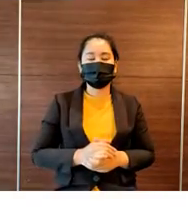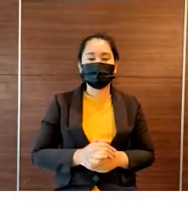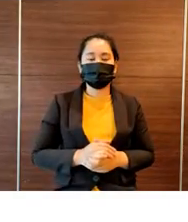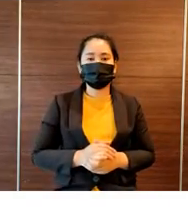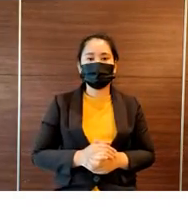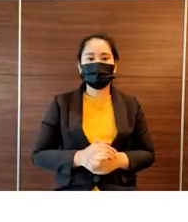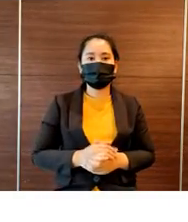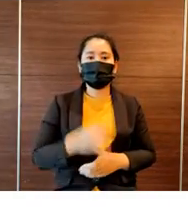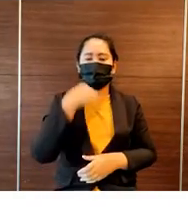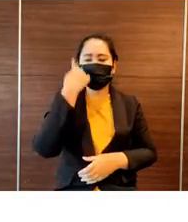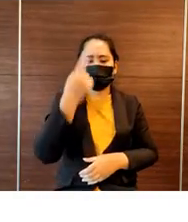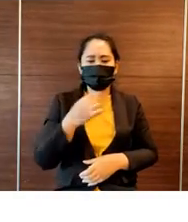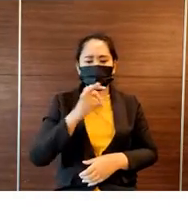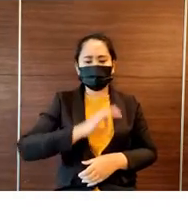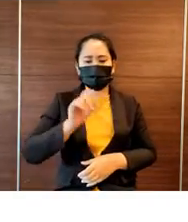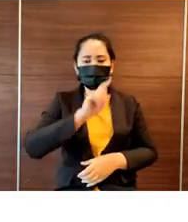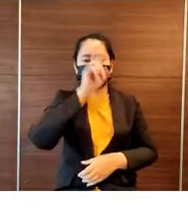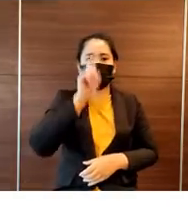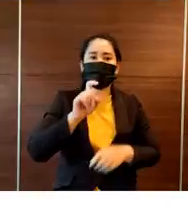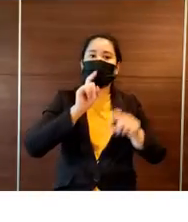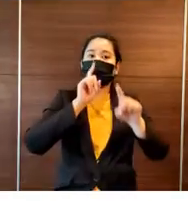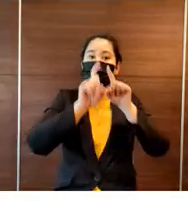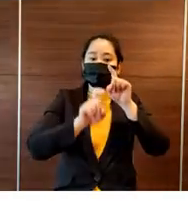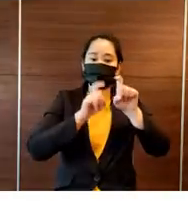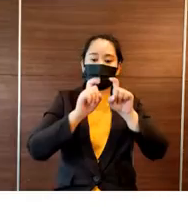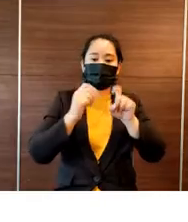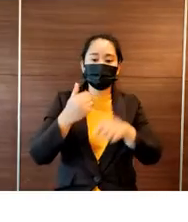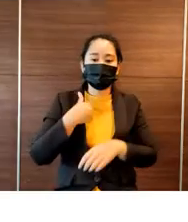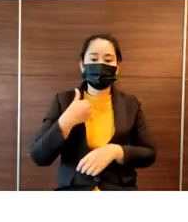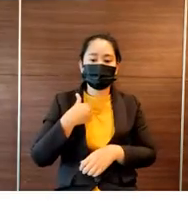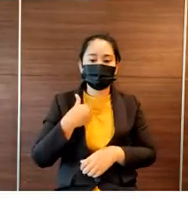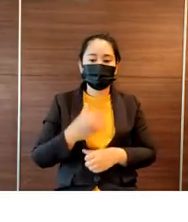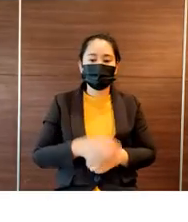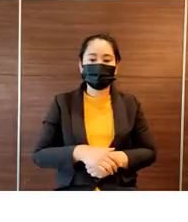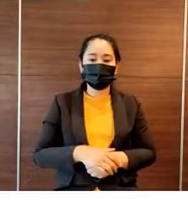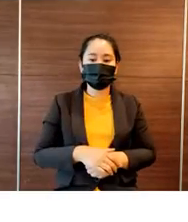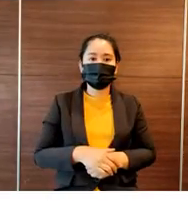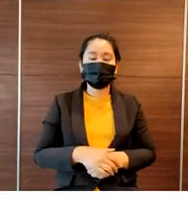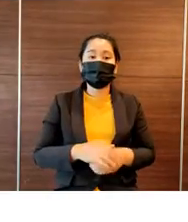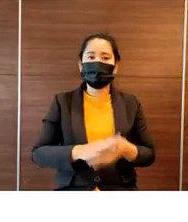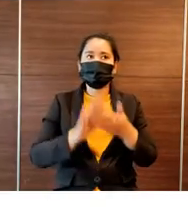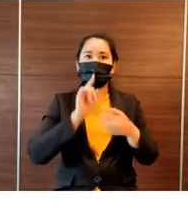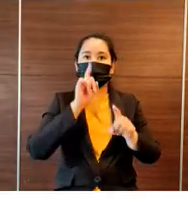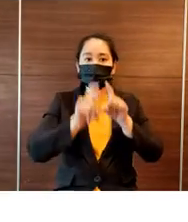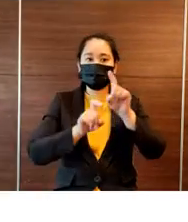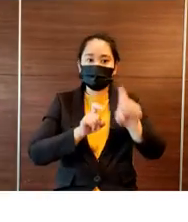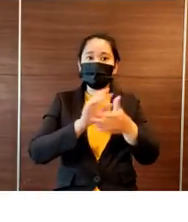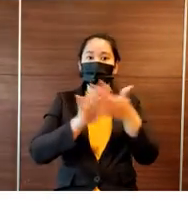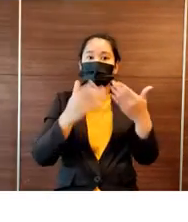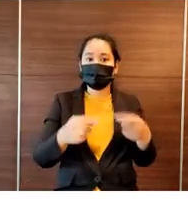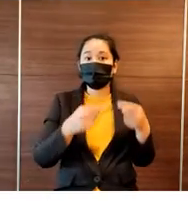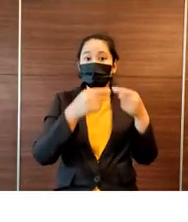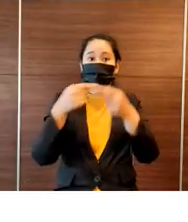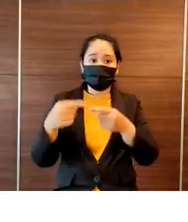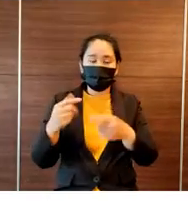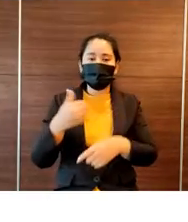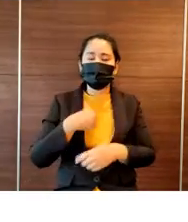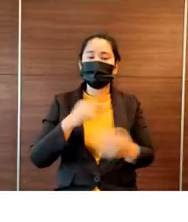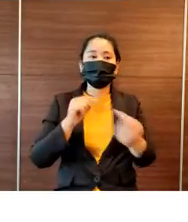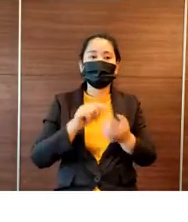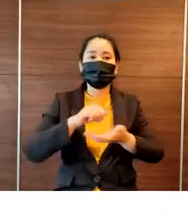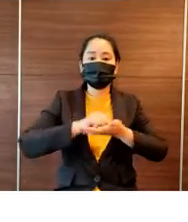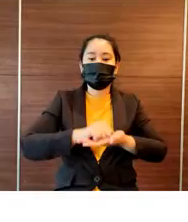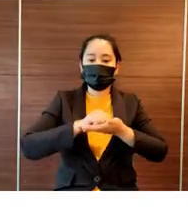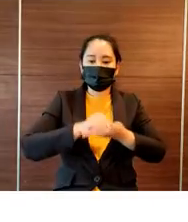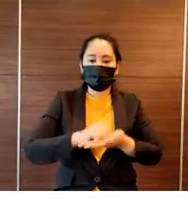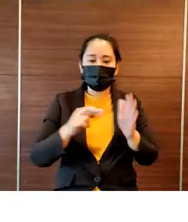ค่ะมีใครมีสักหนึ่งคำถามไหมคะจะถามอาจารย์ก่อนที่จะได้ขยับไปอันนี้อาจารย์จะเน้นในเรื่องของตัวการให้บริการนะ